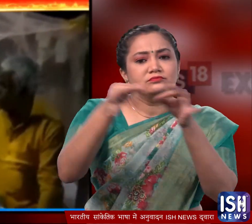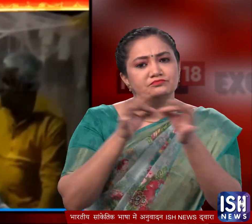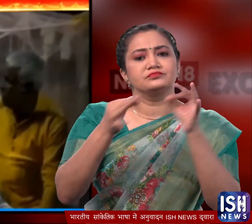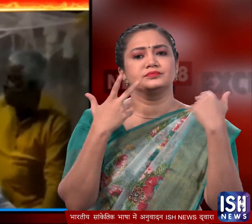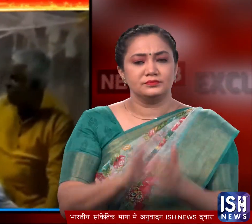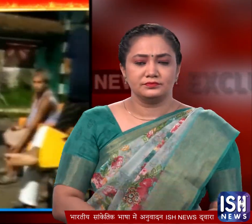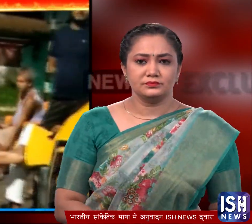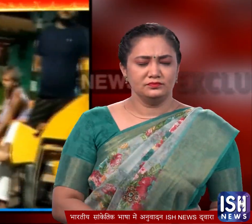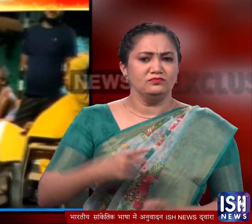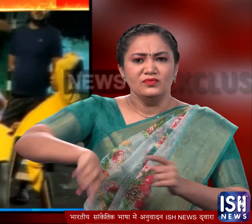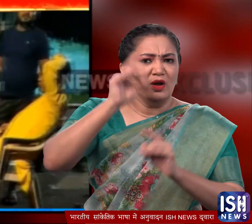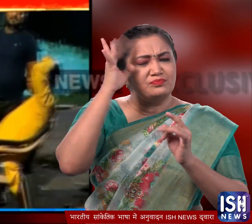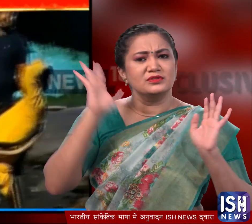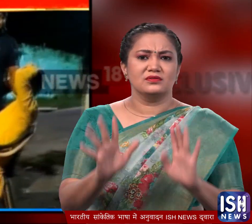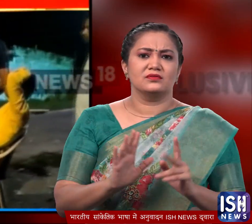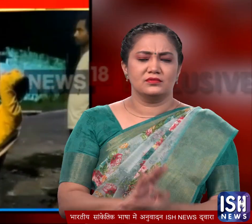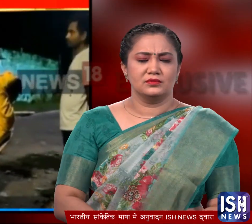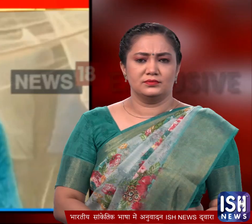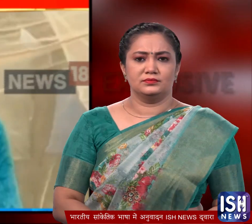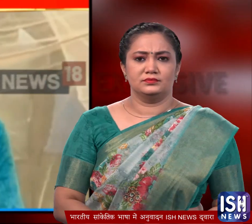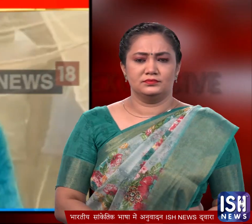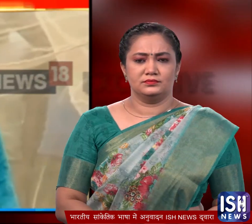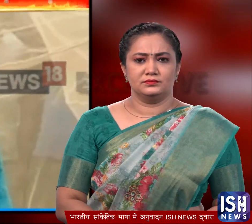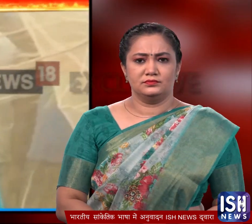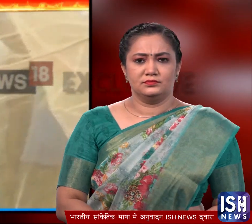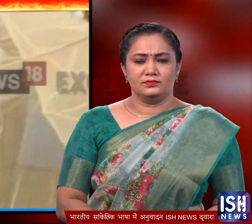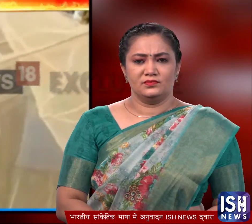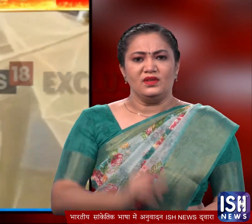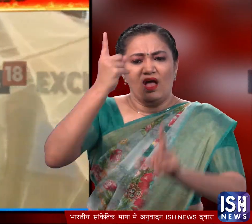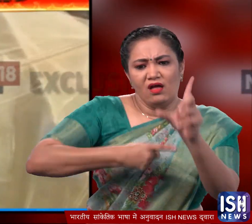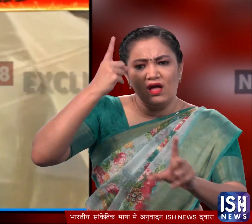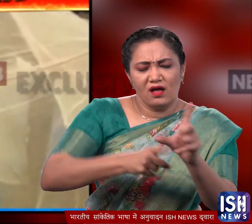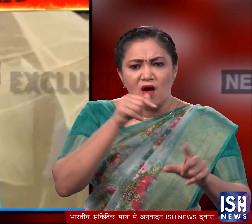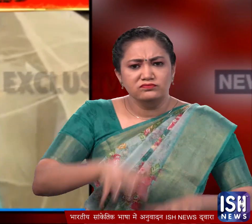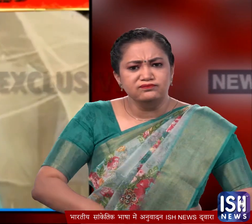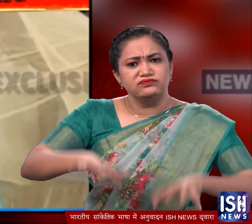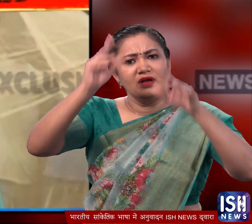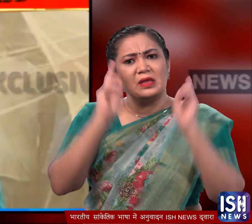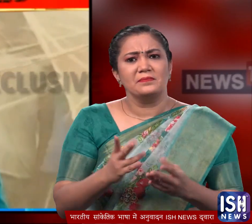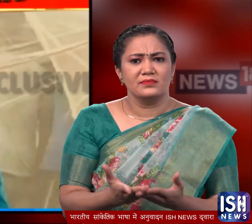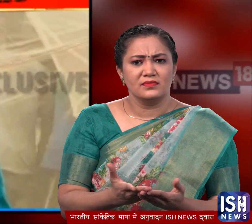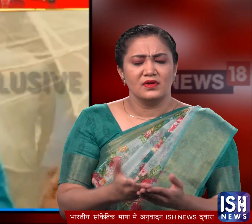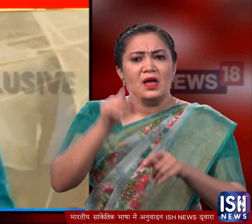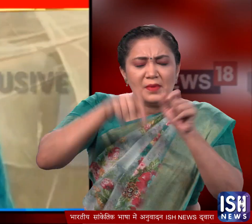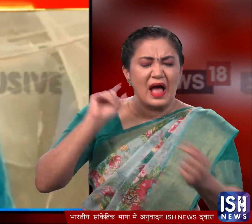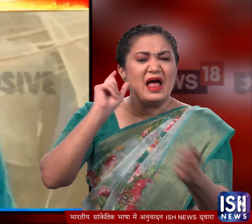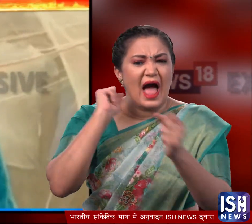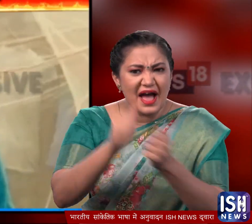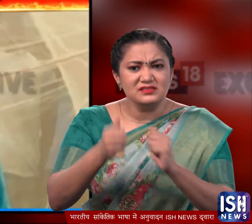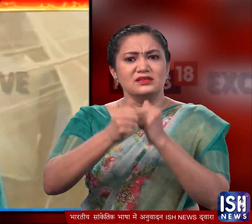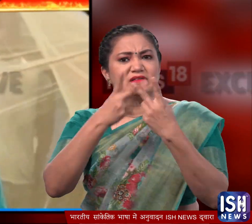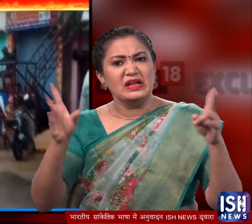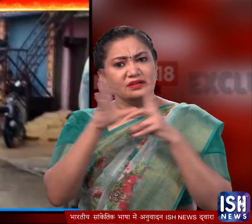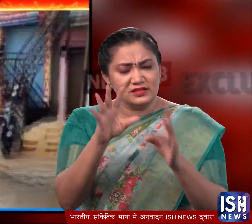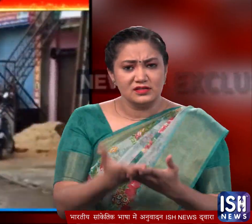लोगों को समझाने में जुट गई, लेकिन उन लोगों का गुस्सा शांत नहीं हुआ। यहाँ पे हर हमेशा जल जमाव की समस्या बना रहता है, जिससे लोग दुर्घटना के